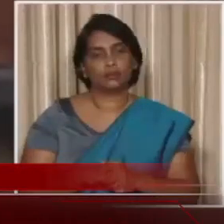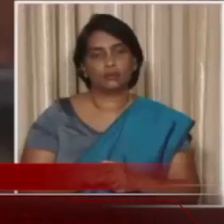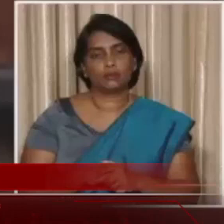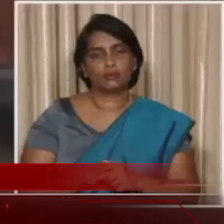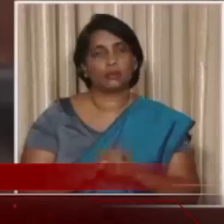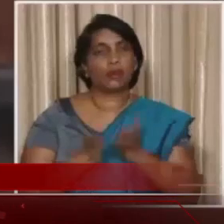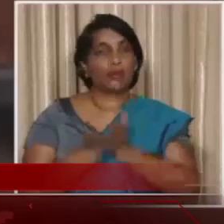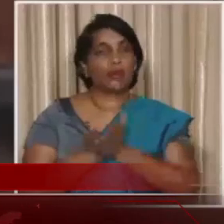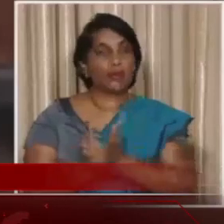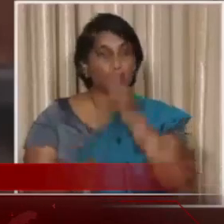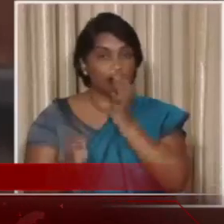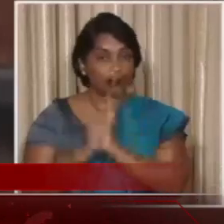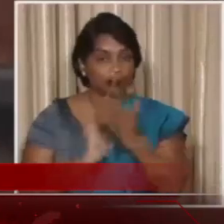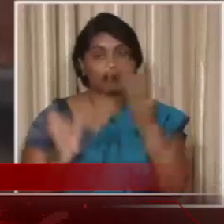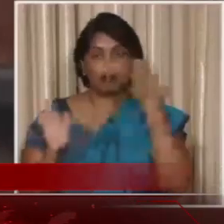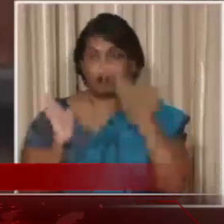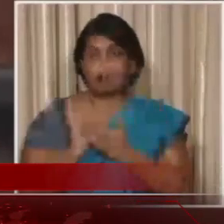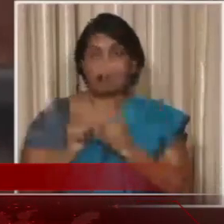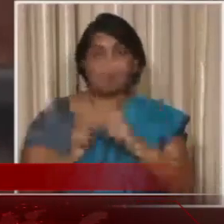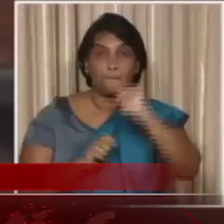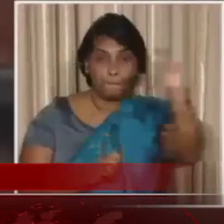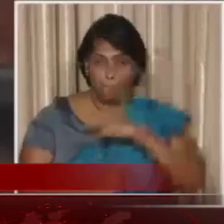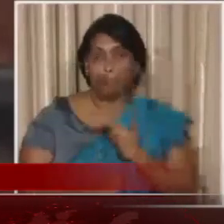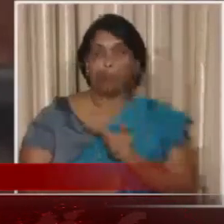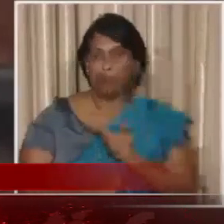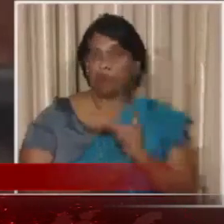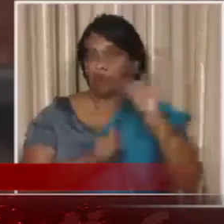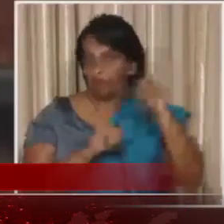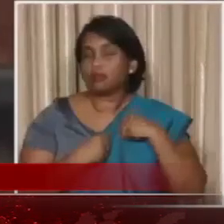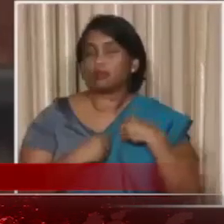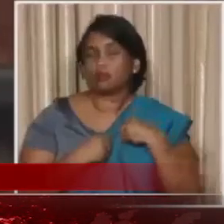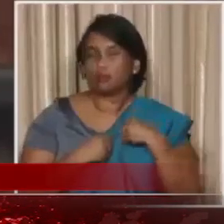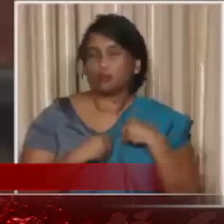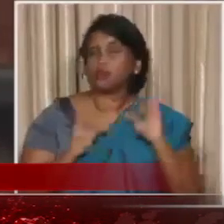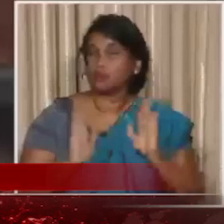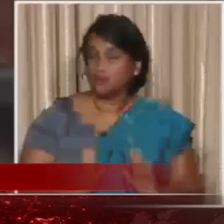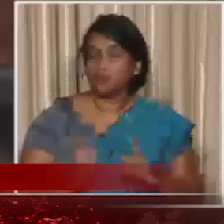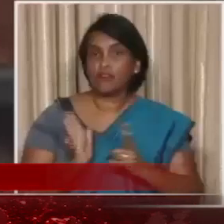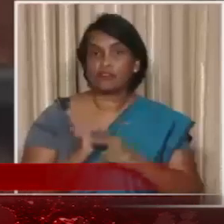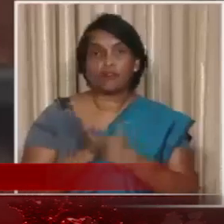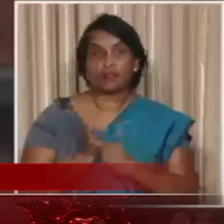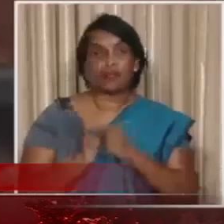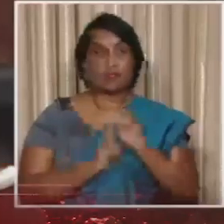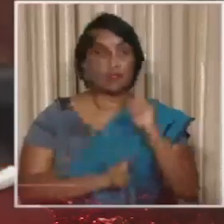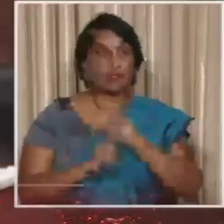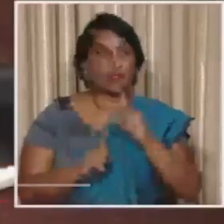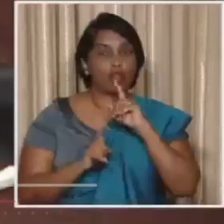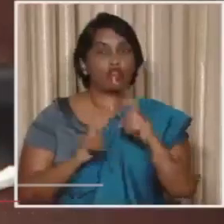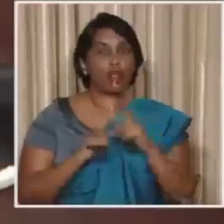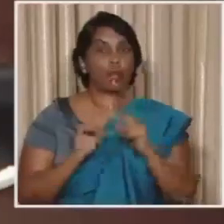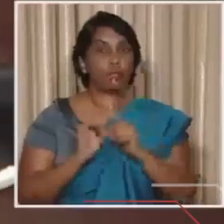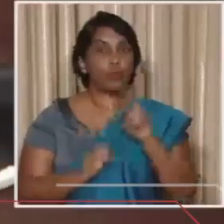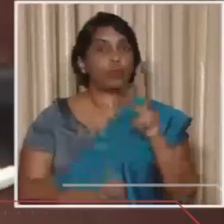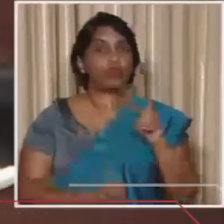එක්ස්ප්‍රස් ෆයිල් නෞකාවේ ගිනි ගැනීම පිළිබඳව වන්දි එන්න තිබ්බා. හැබැයි විජේදාස රාජපක්ෂ මේ පාර්ලිමේන්තුවට කිව්වා ඩොලර් බිලියන